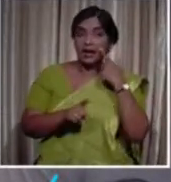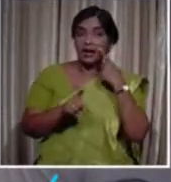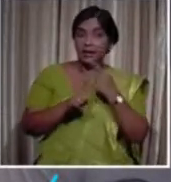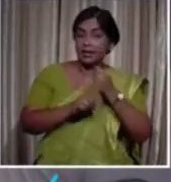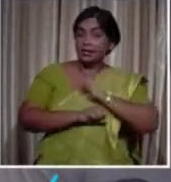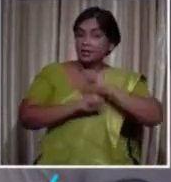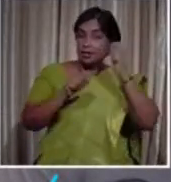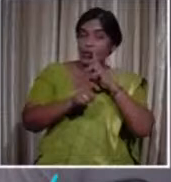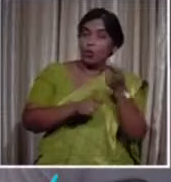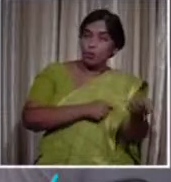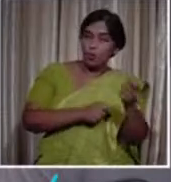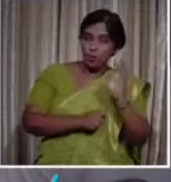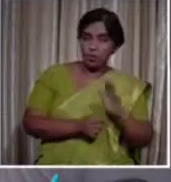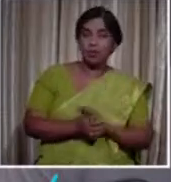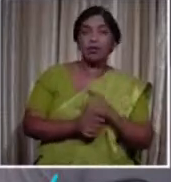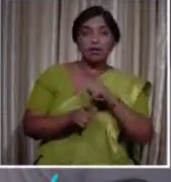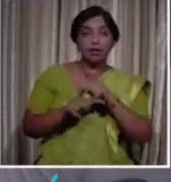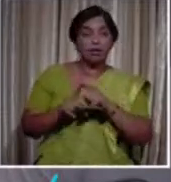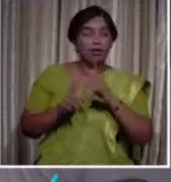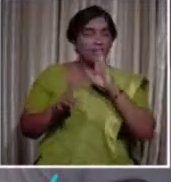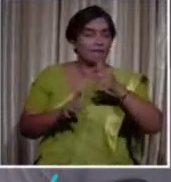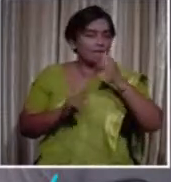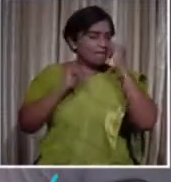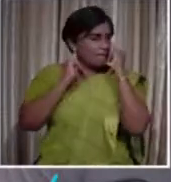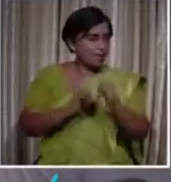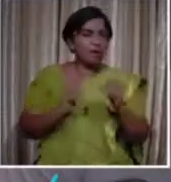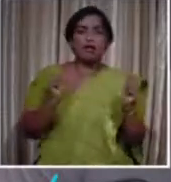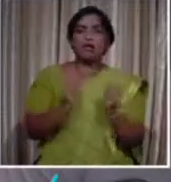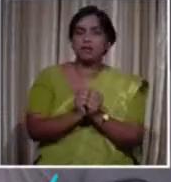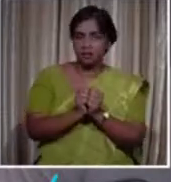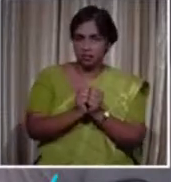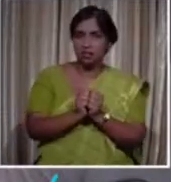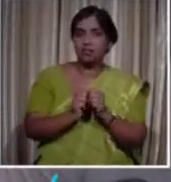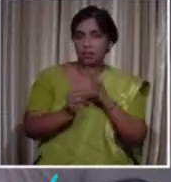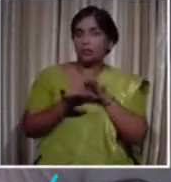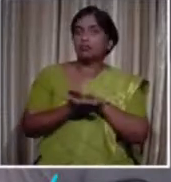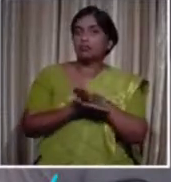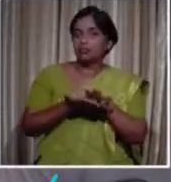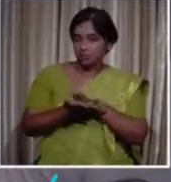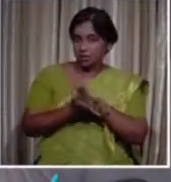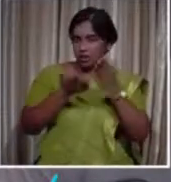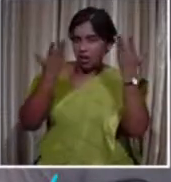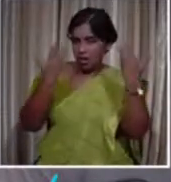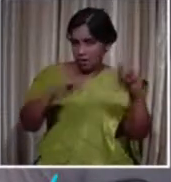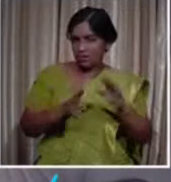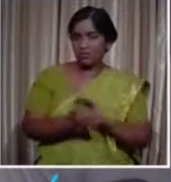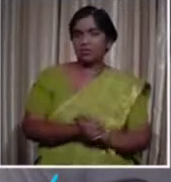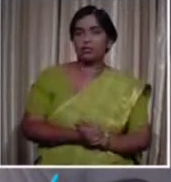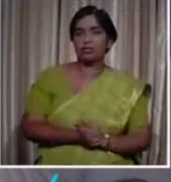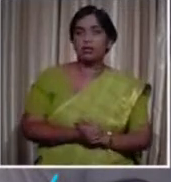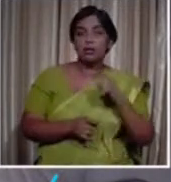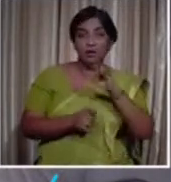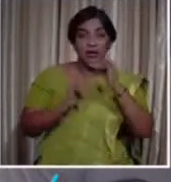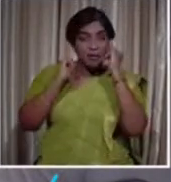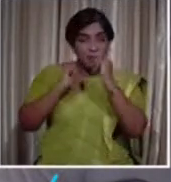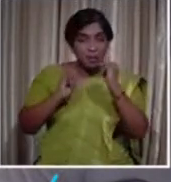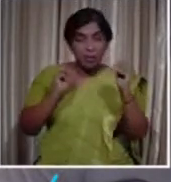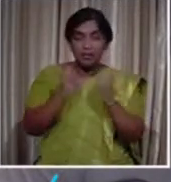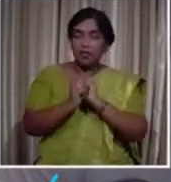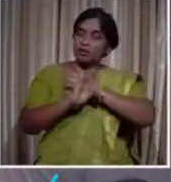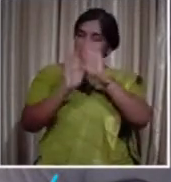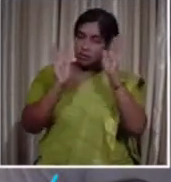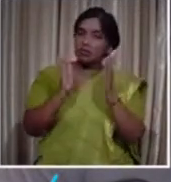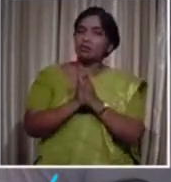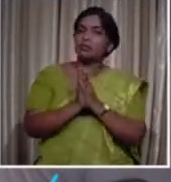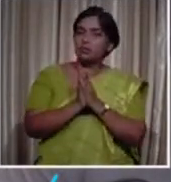අරගල වලට පහර දුන්නා. ඒවා ඓතිහාසික වැරදි. ඒවා අපි නිවැරදි කරන්න ඕනේ, අවසන් කරනවා. ඒ වරදවල් කරපු සියලු